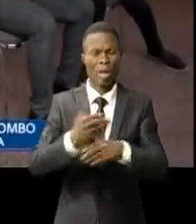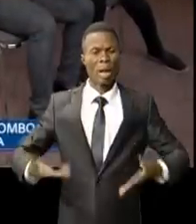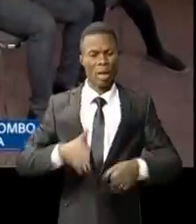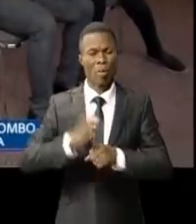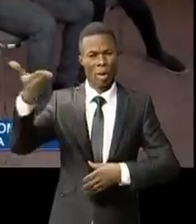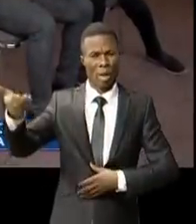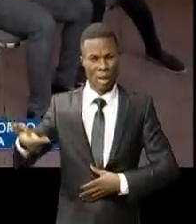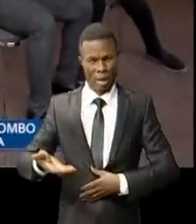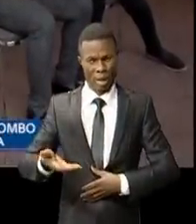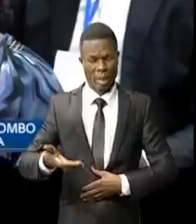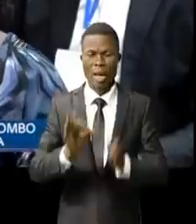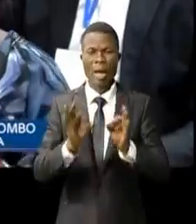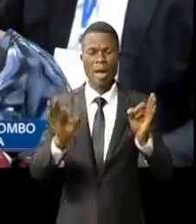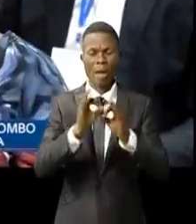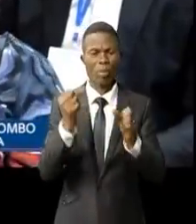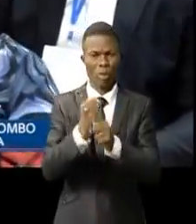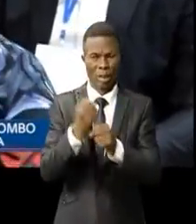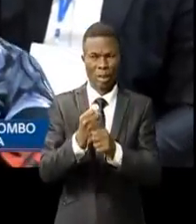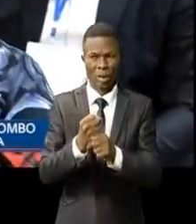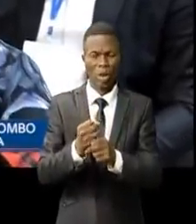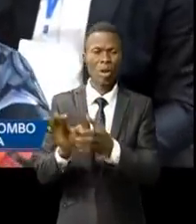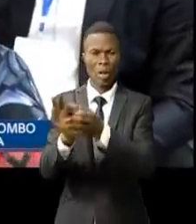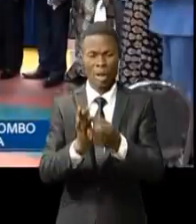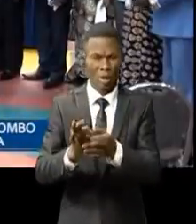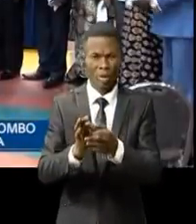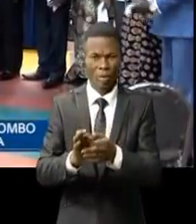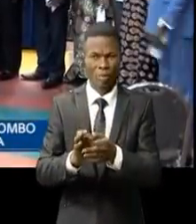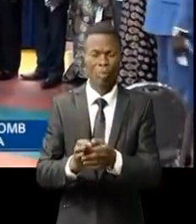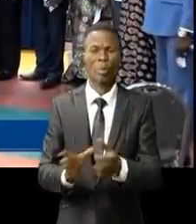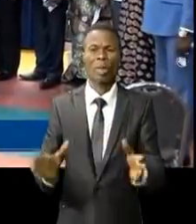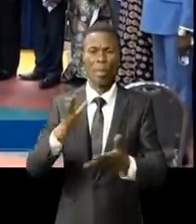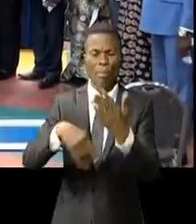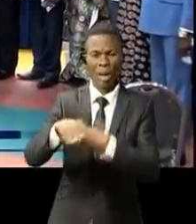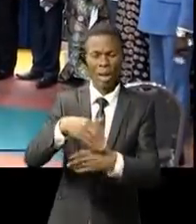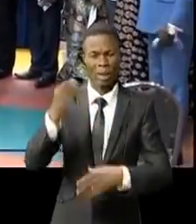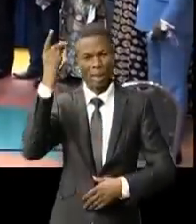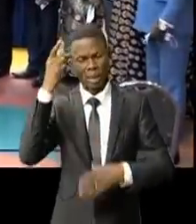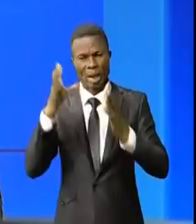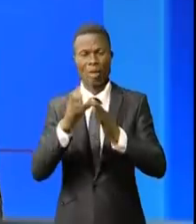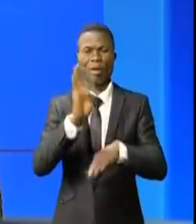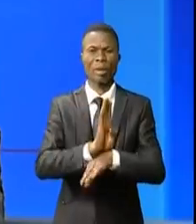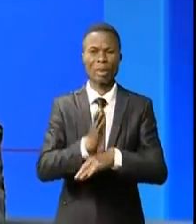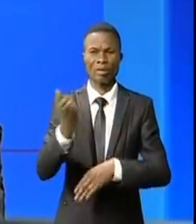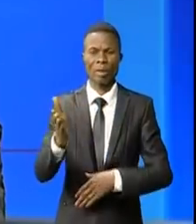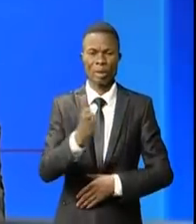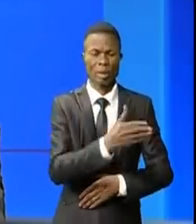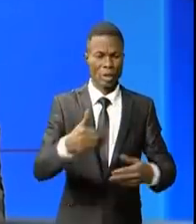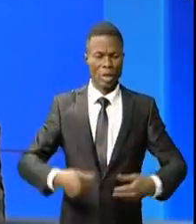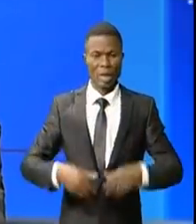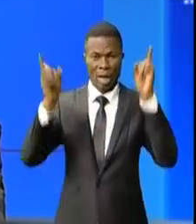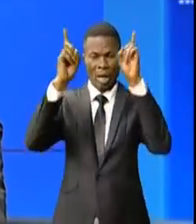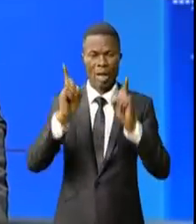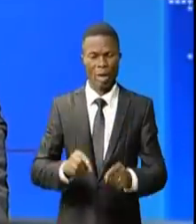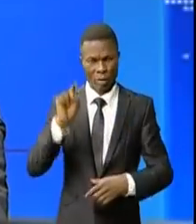l'air réservé et l'impact de ces travaux sur la coopération et le jumelage entre Kinshasa et Brazzaville. La jeunesse africaine